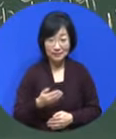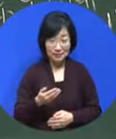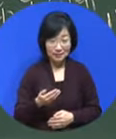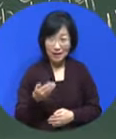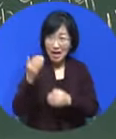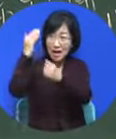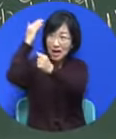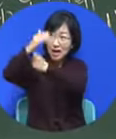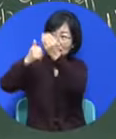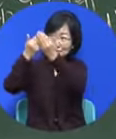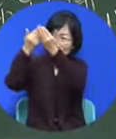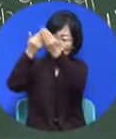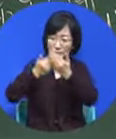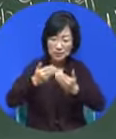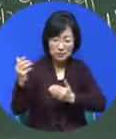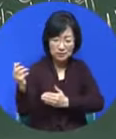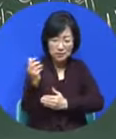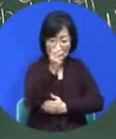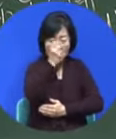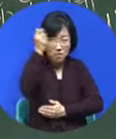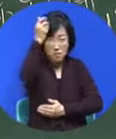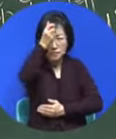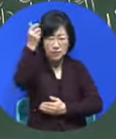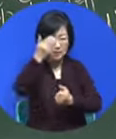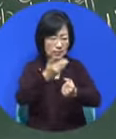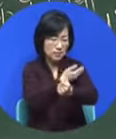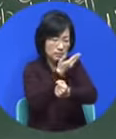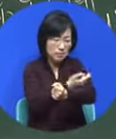하나님 주시는 성의 능력으로